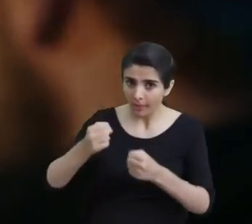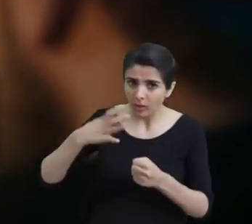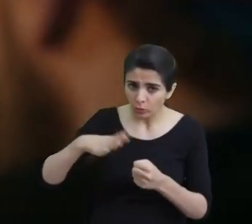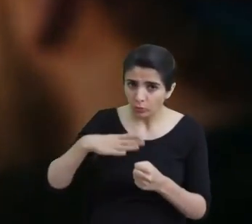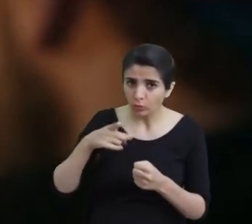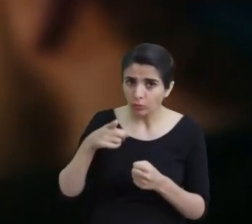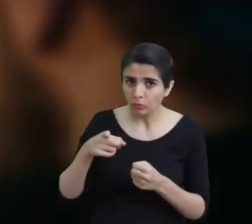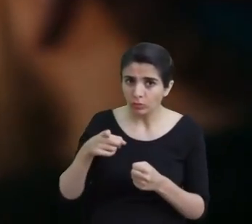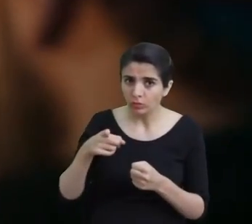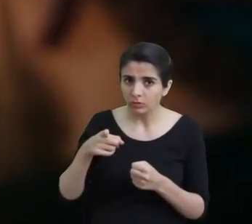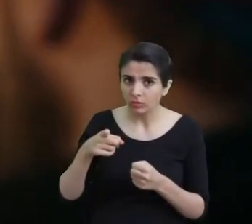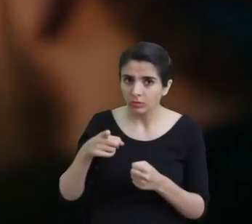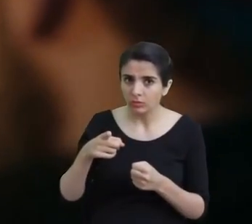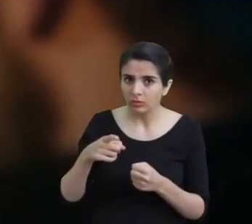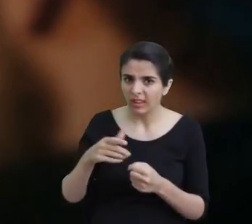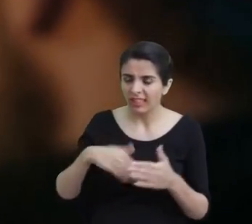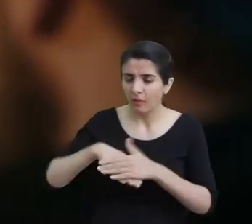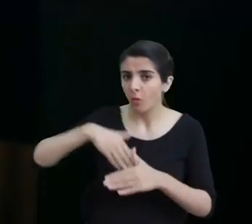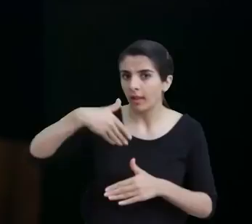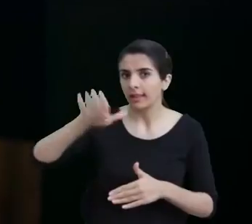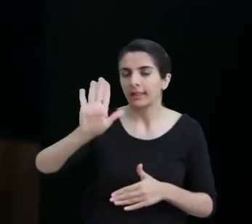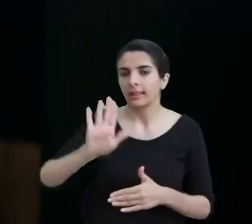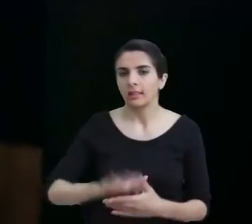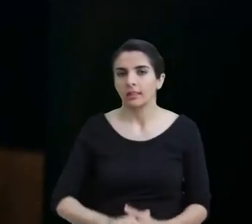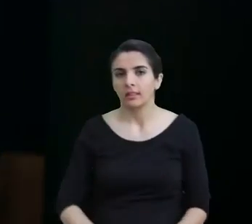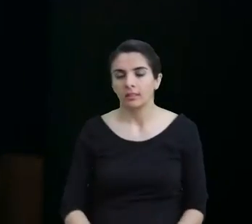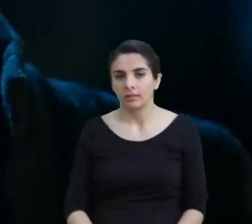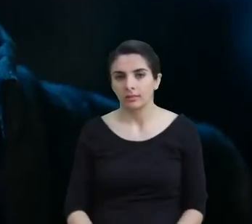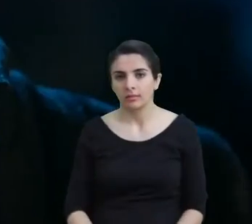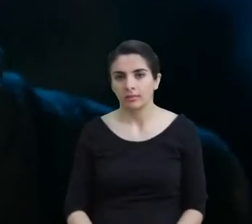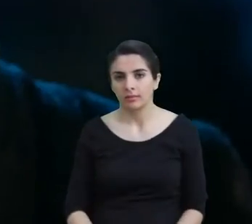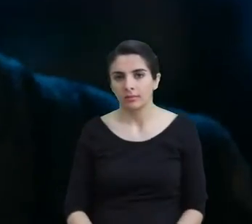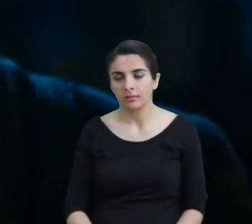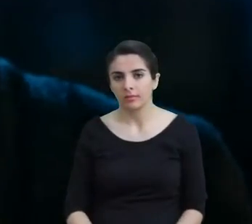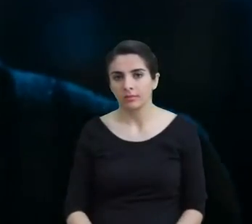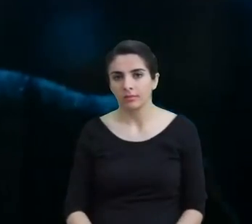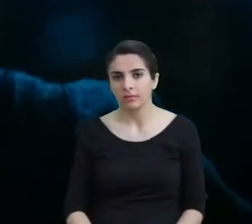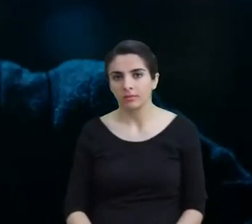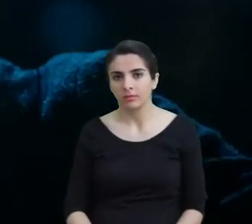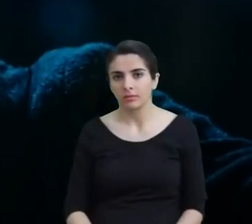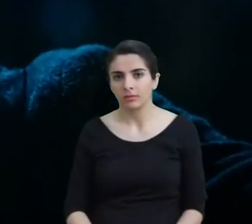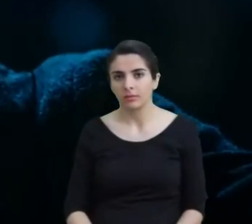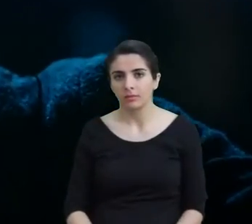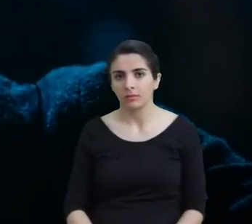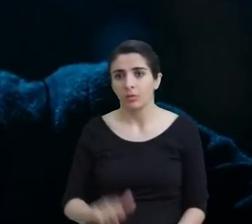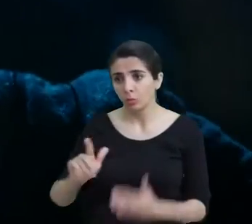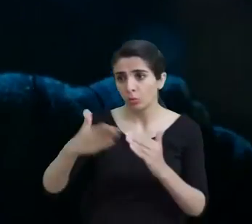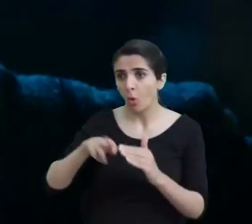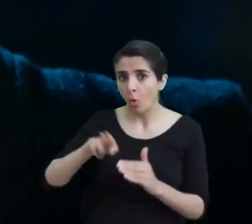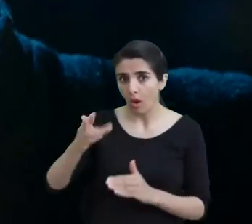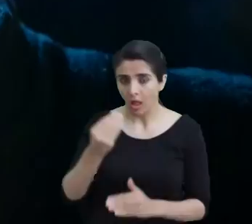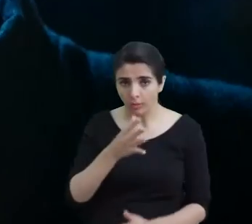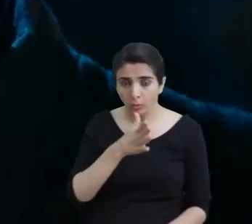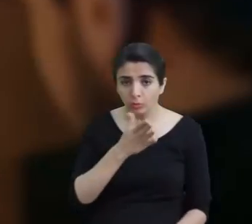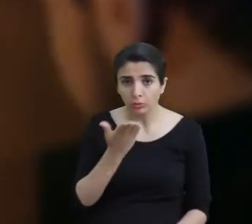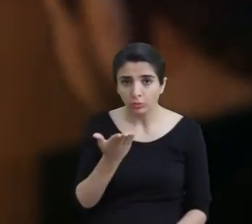kalmak istiyorsan bas git buradan. Usturanın keskin ucu hala tehditkar bir şekilde Cemil'e dayalı. Buradan sonra yolu